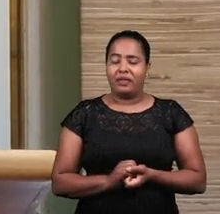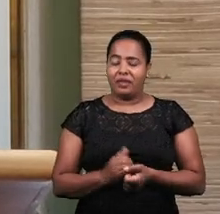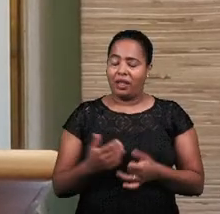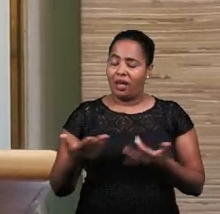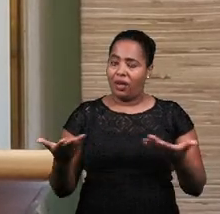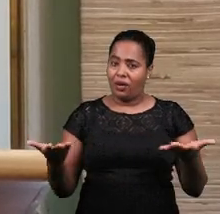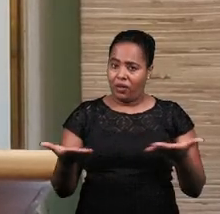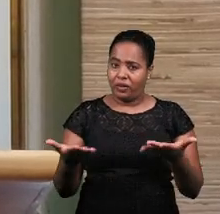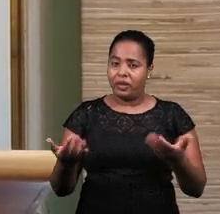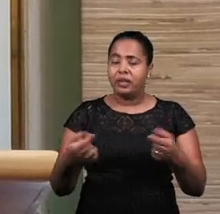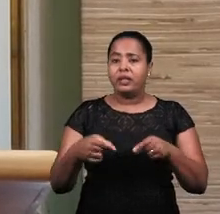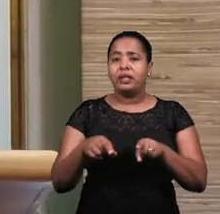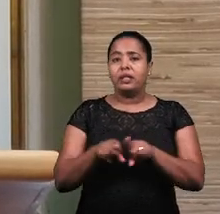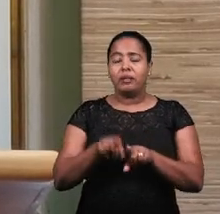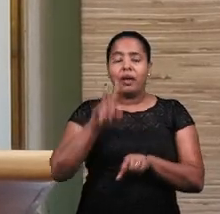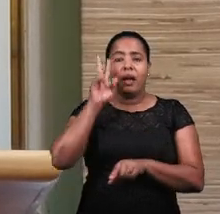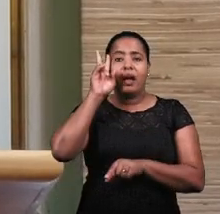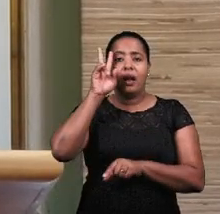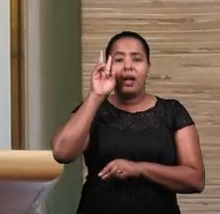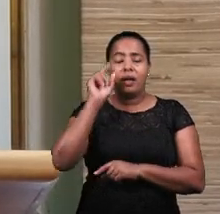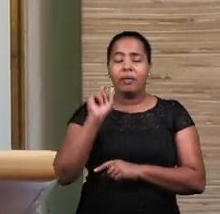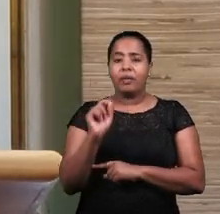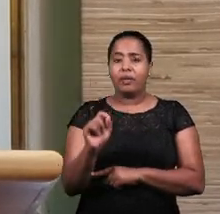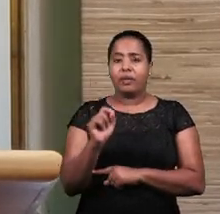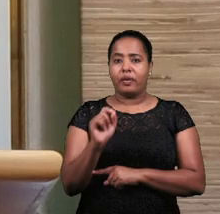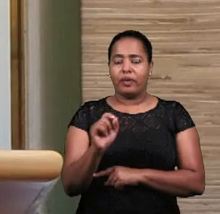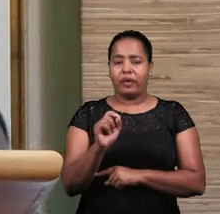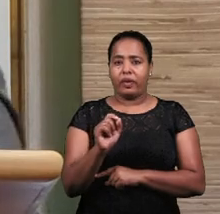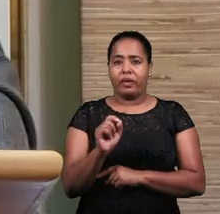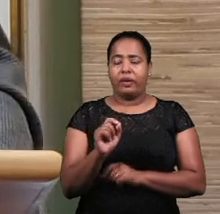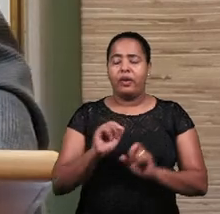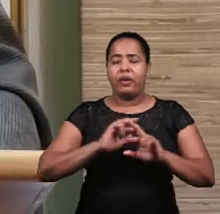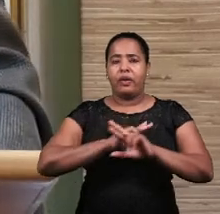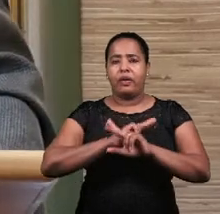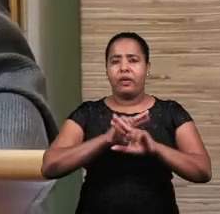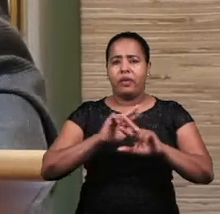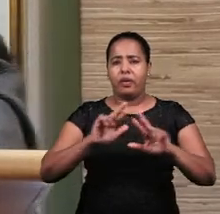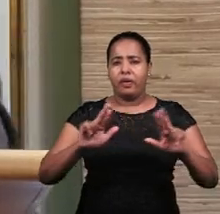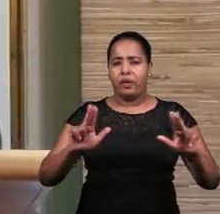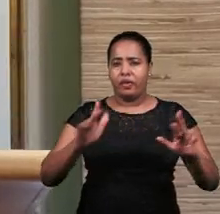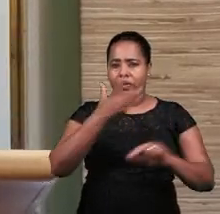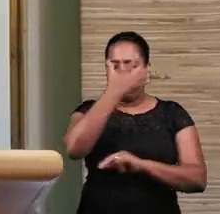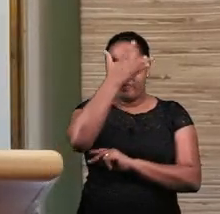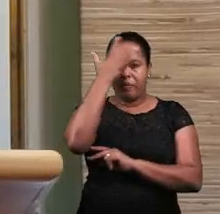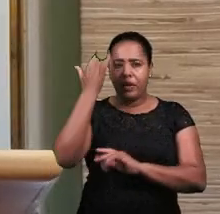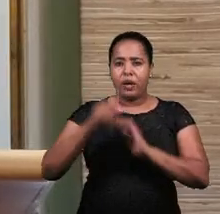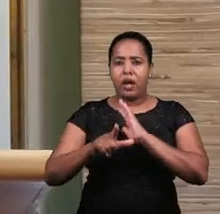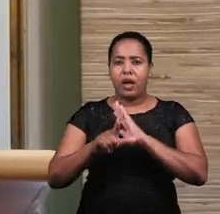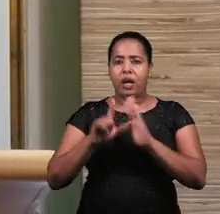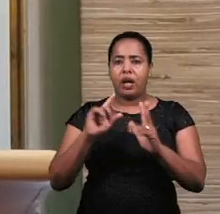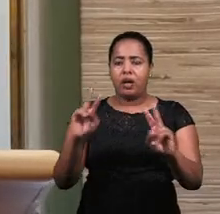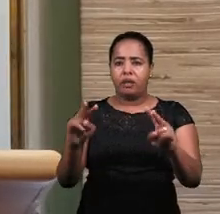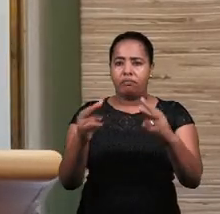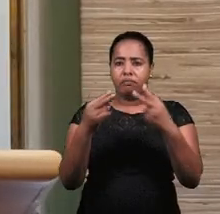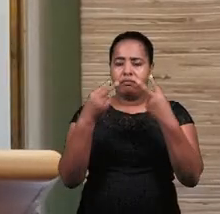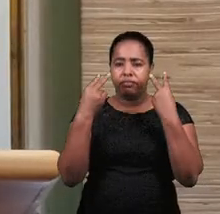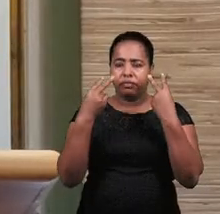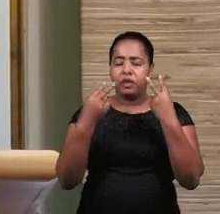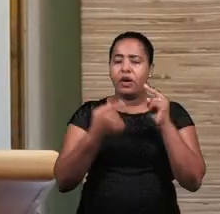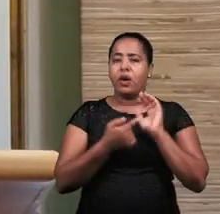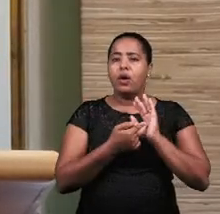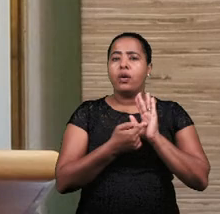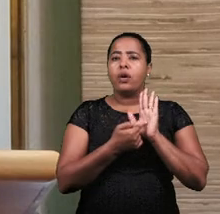ici aussi, il y en a beaucoup qui nous ont assistés précédemment, et nous